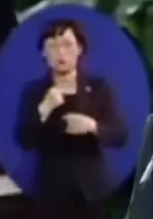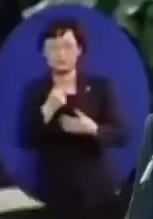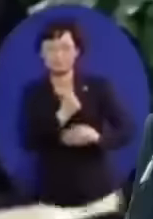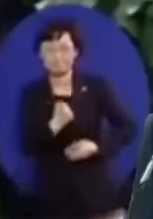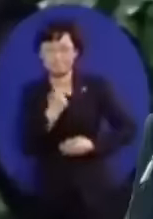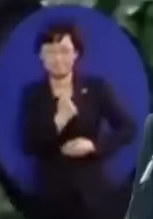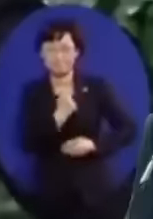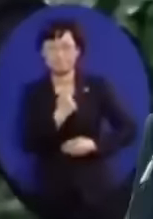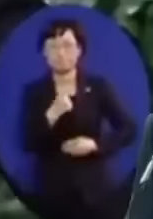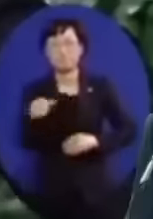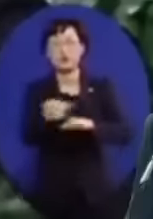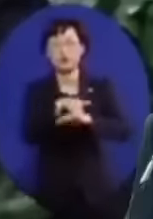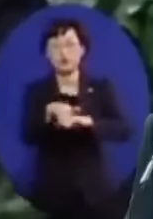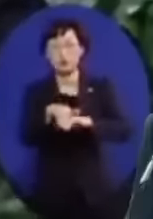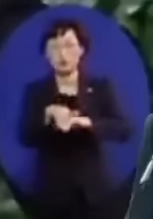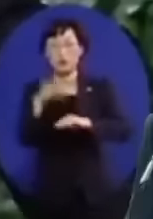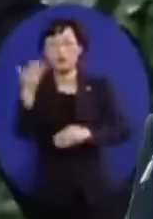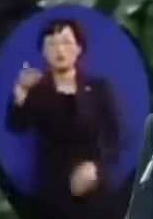나갔습니다. 그런데